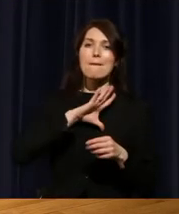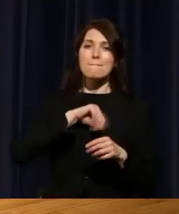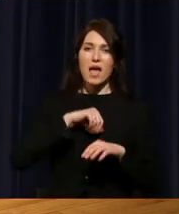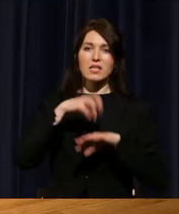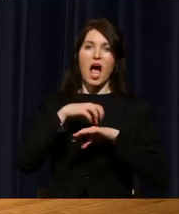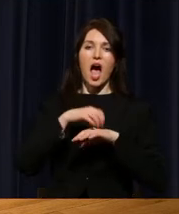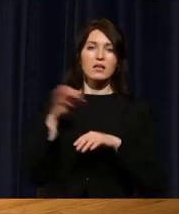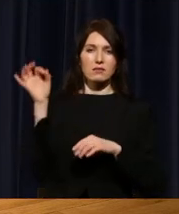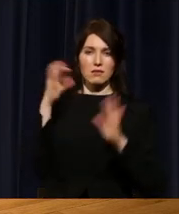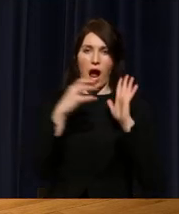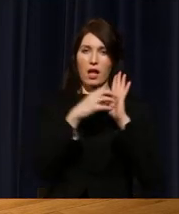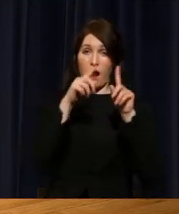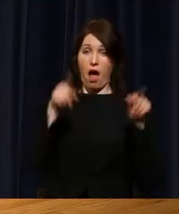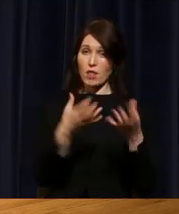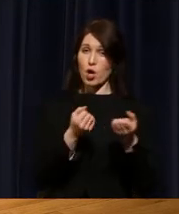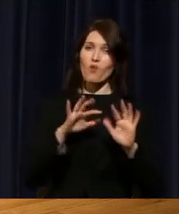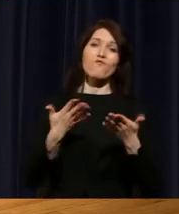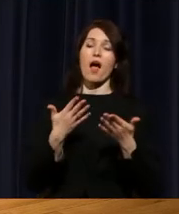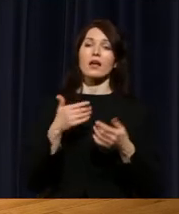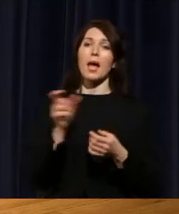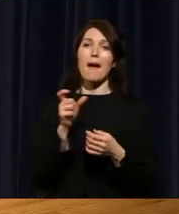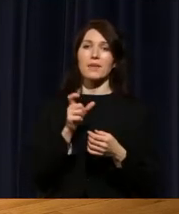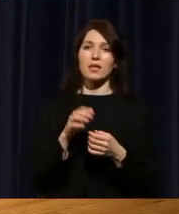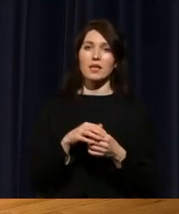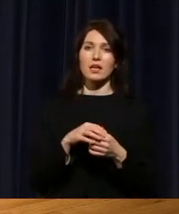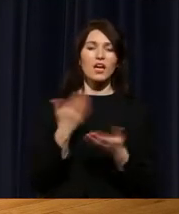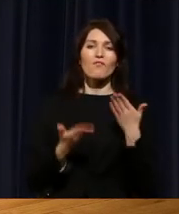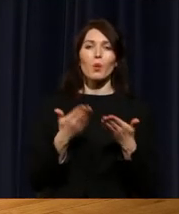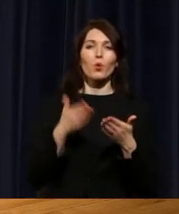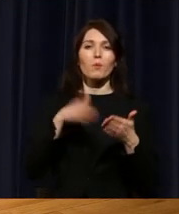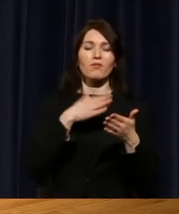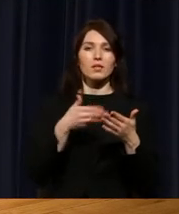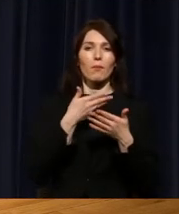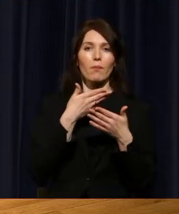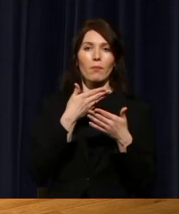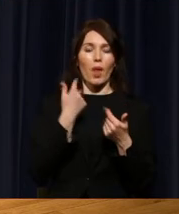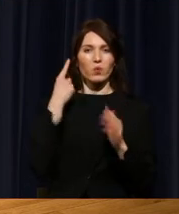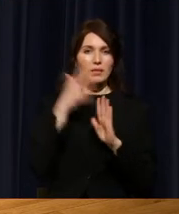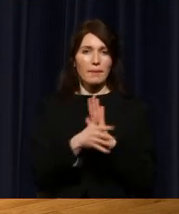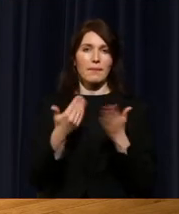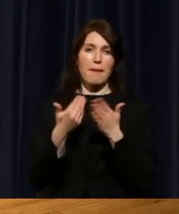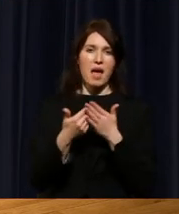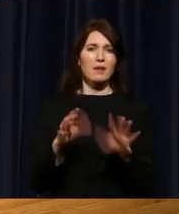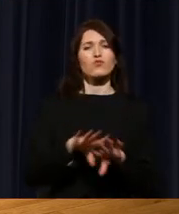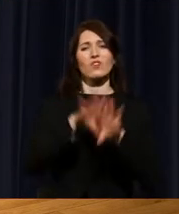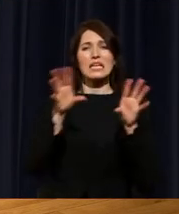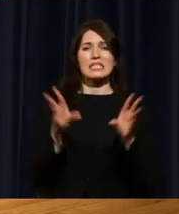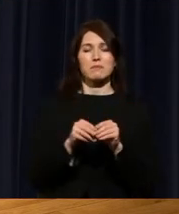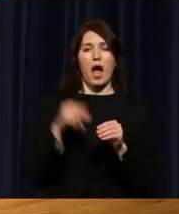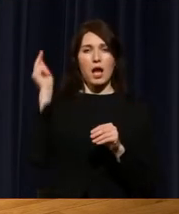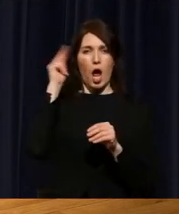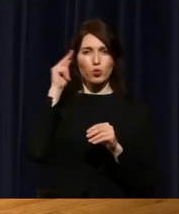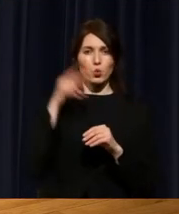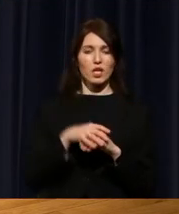ārsta grāda iegūšanas vai tai brīdī? Iespējams, ka nav vispār mums liela priekšstata. Nu, sākumā ir tāda vispārējā